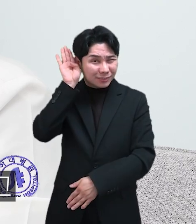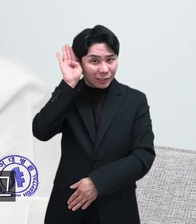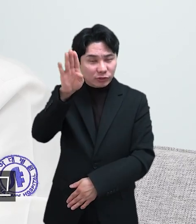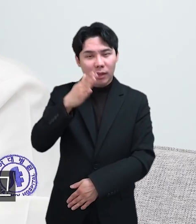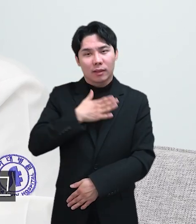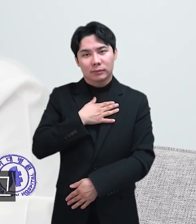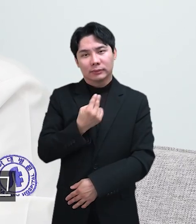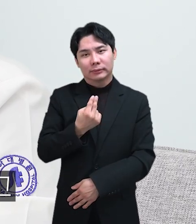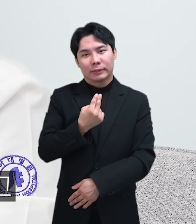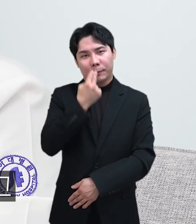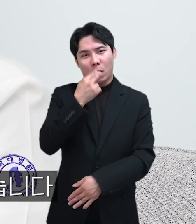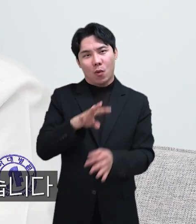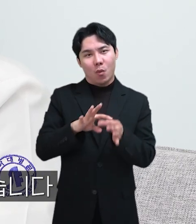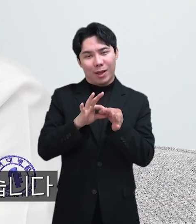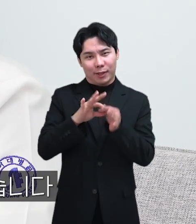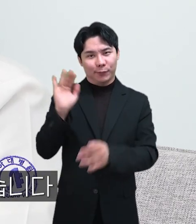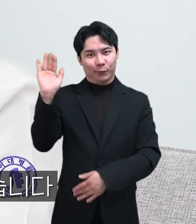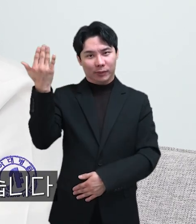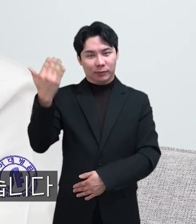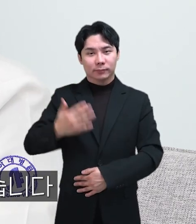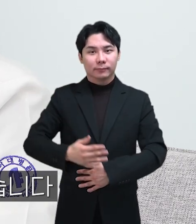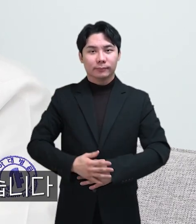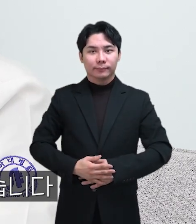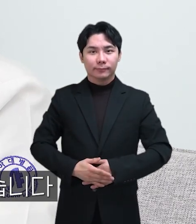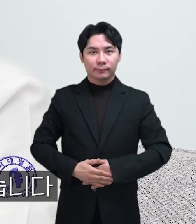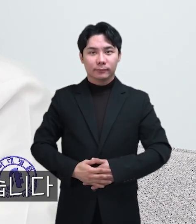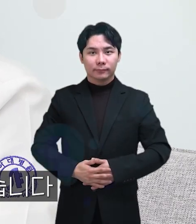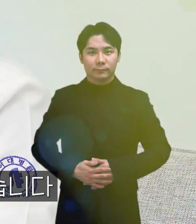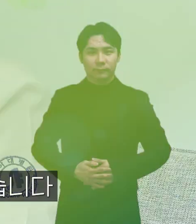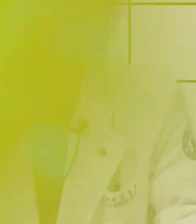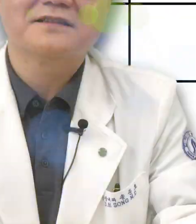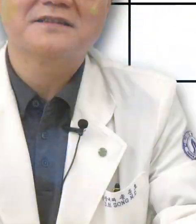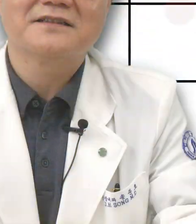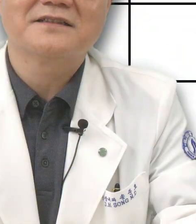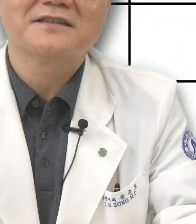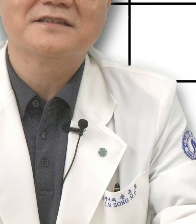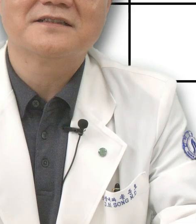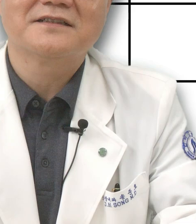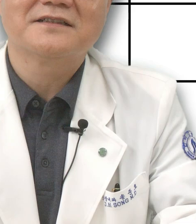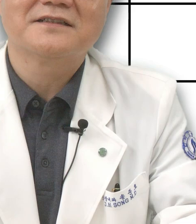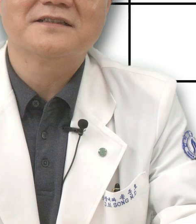것이 굉장히 중요하고, 그것이 아마 생명을 구하는 일도 될 수 있습니다.